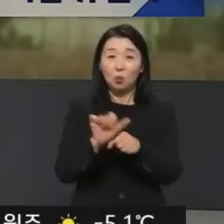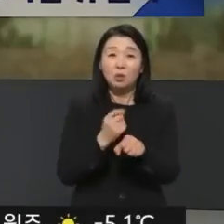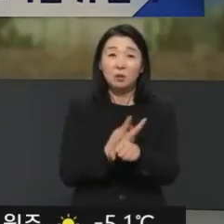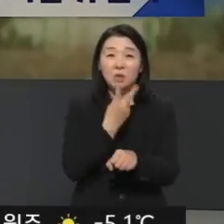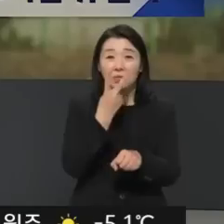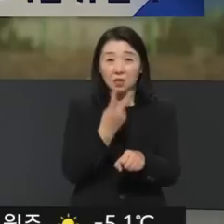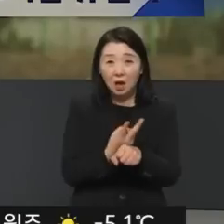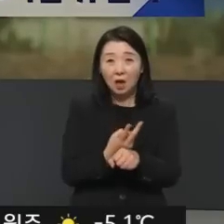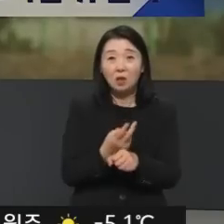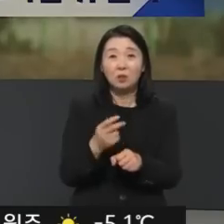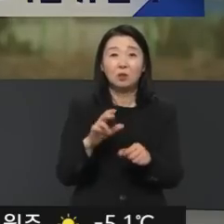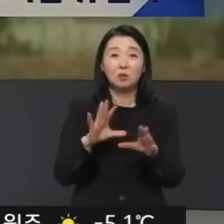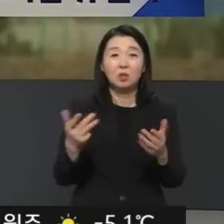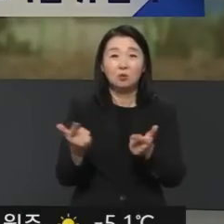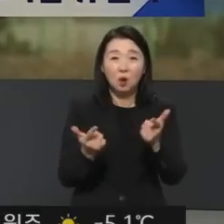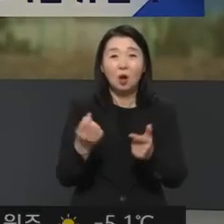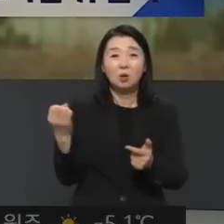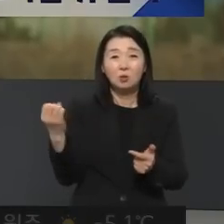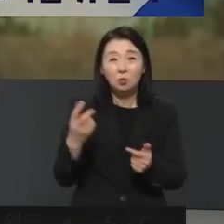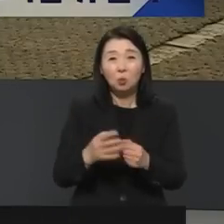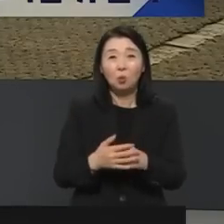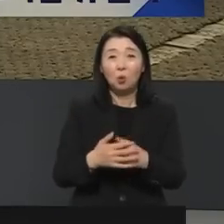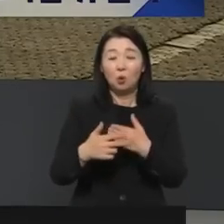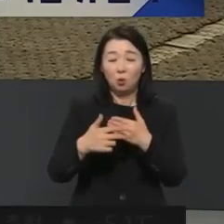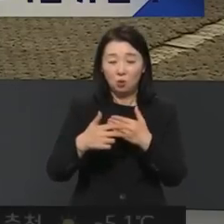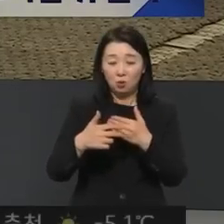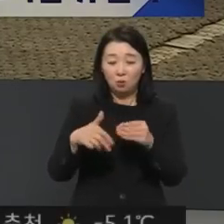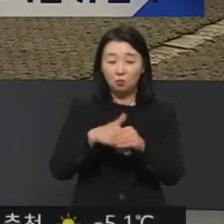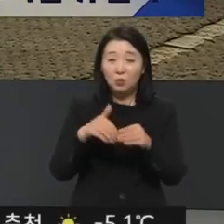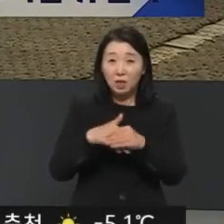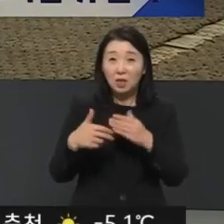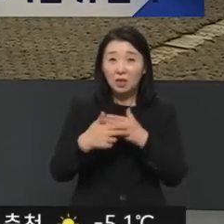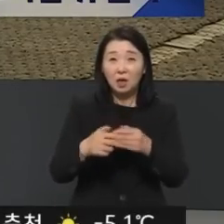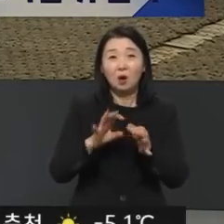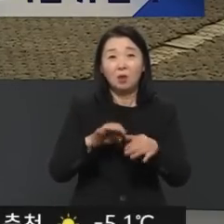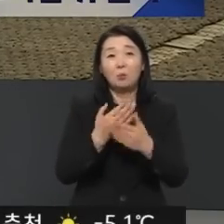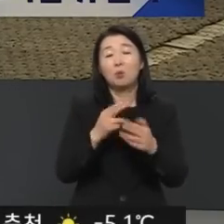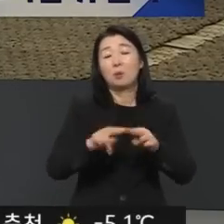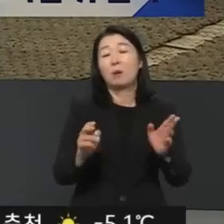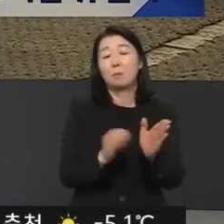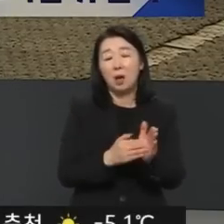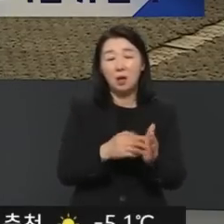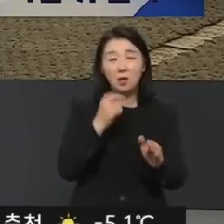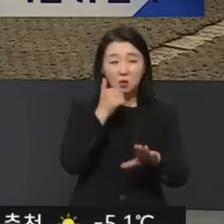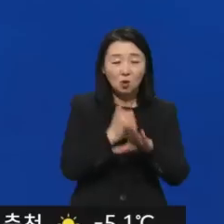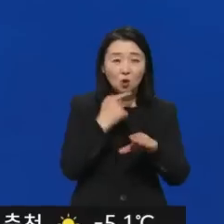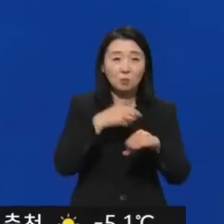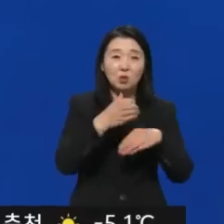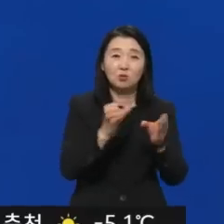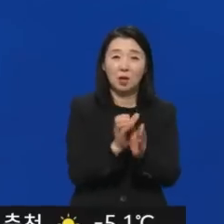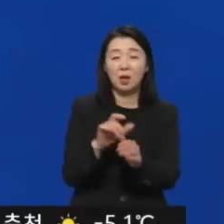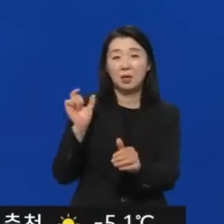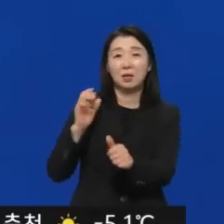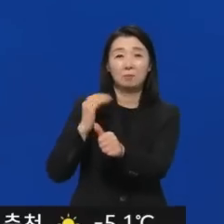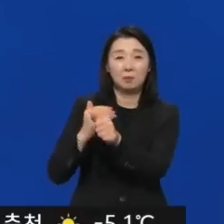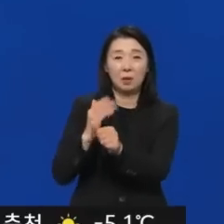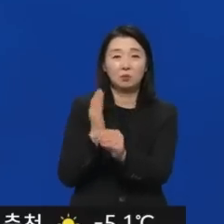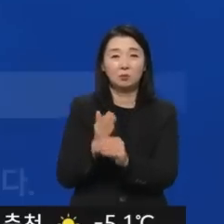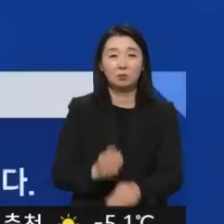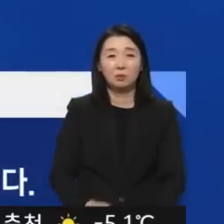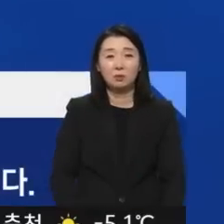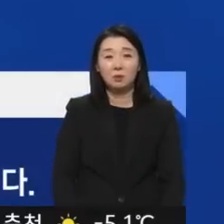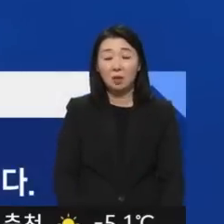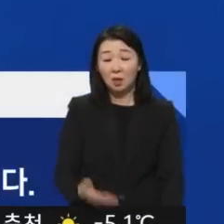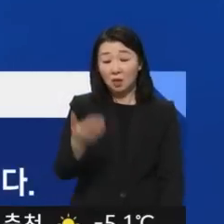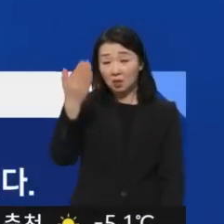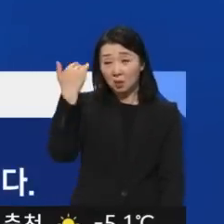폐기도 공식화했죠. 이런 문재인표 정책 지우기에 민주당은 강하게 비판하고 나섰습니다. 전임 정부